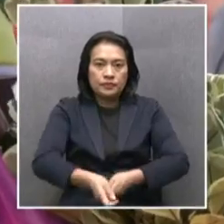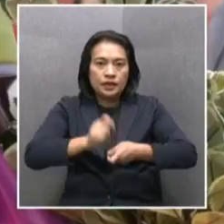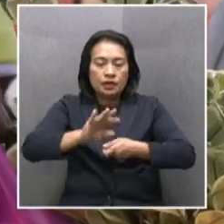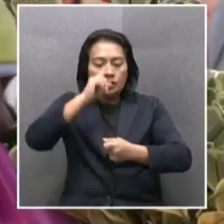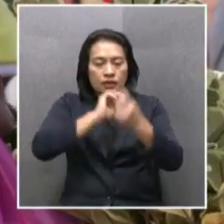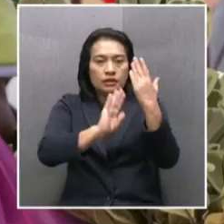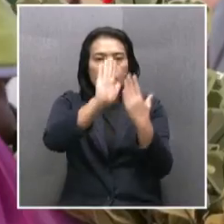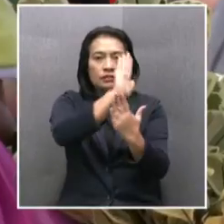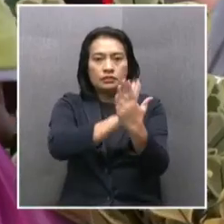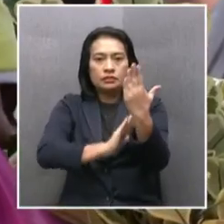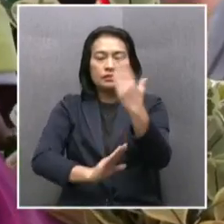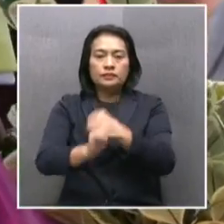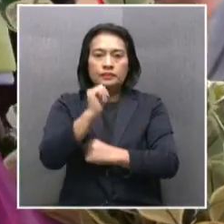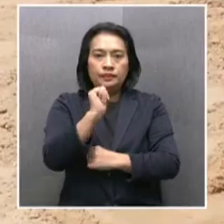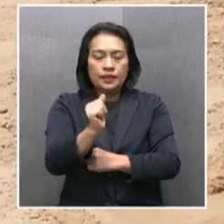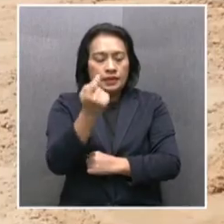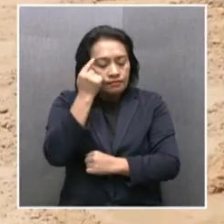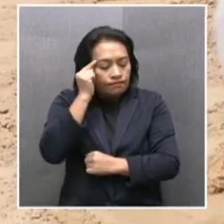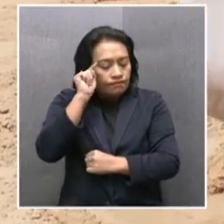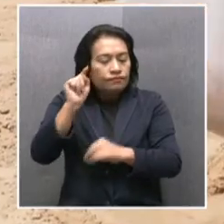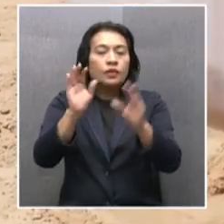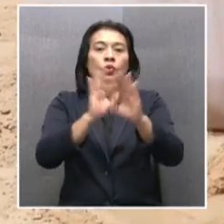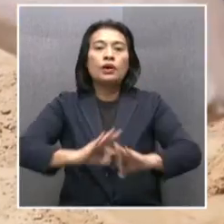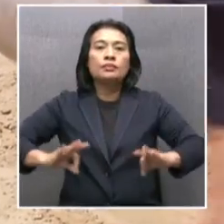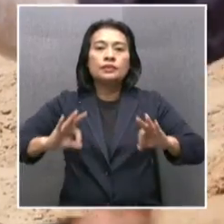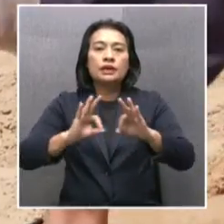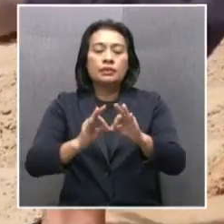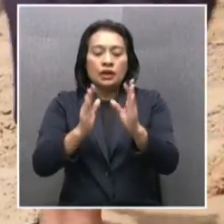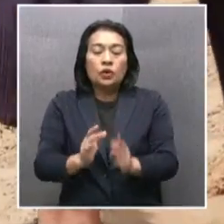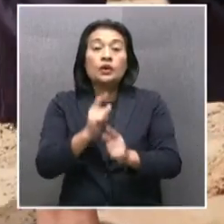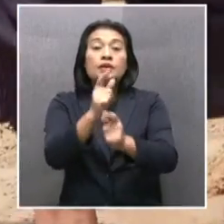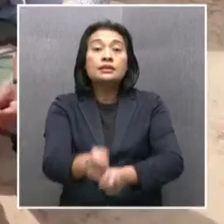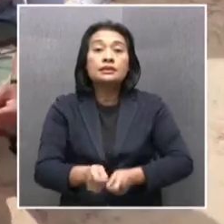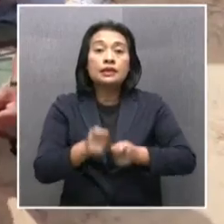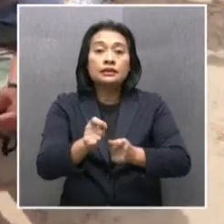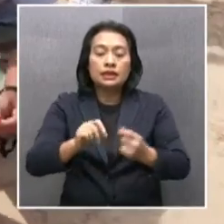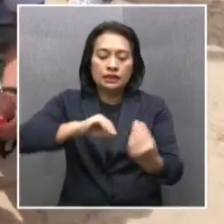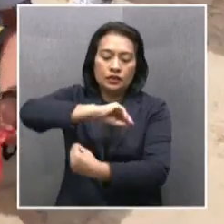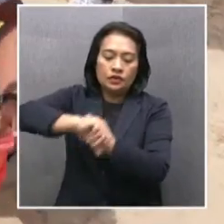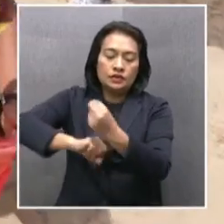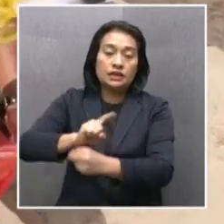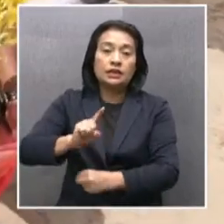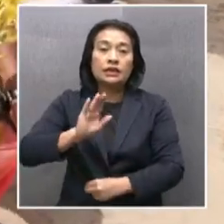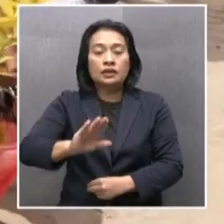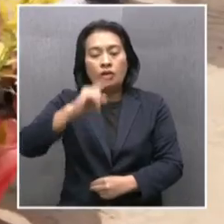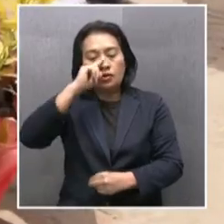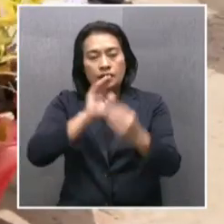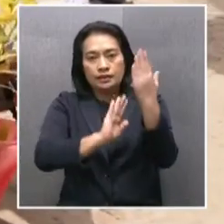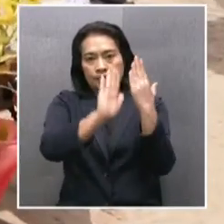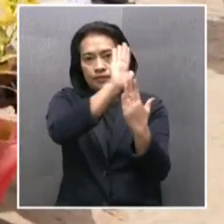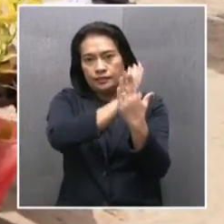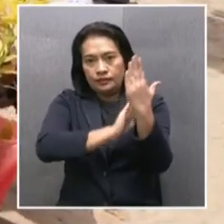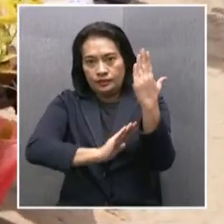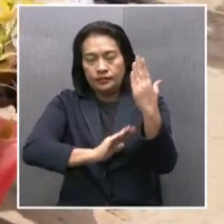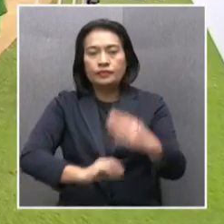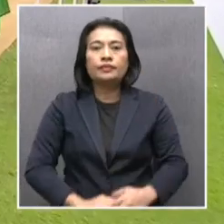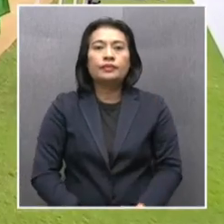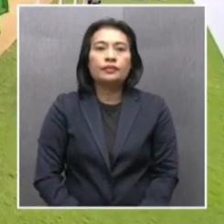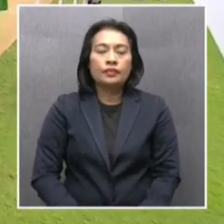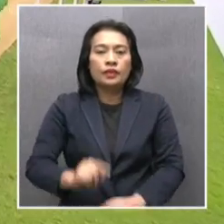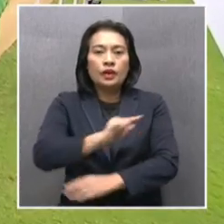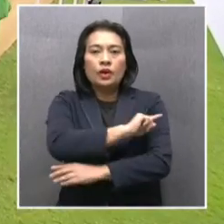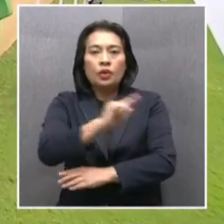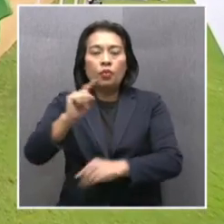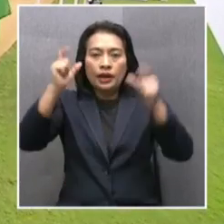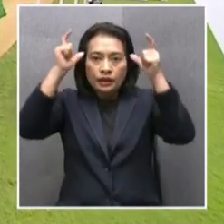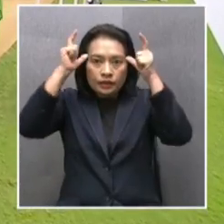ติอีกทั้งยังเป็นการระลึกถึงความสำคัญของเกษตรกรที่มีต่อเศรษฐกิจไทยด้วยครับ ซึ่งการจัดพระราชพิธีพืชมงคล